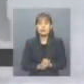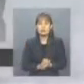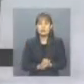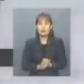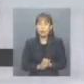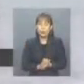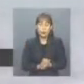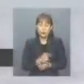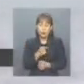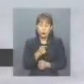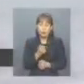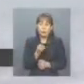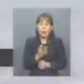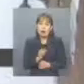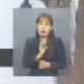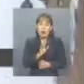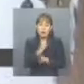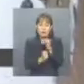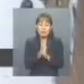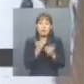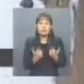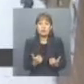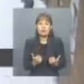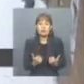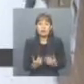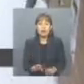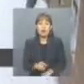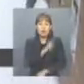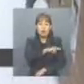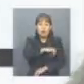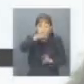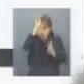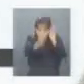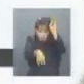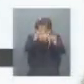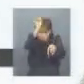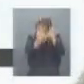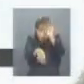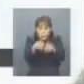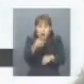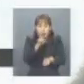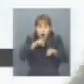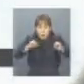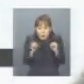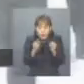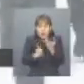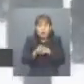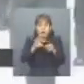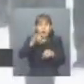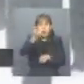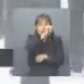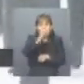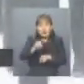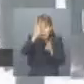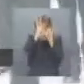งฤดูหนาวปีนี้นอกจากนี้ยังเกิดหิมะตกหนักทั่วพื้นที่ตั้งแต่แถบสกอตแลนด์ไปจนถึงกรุงลอนดอนหิมะยังทำให้การสัญจ